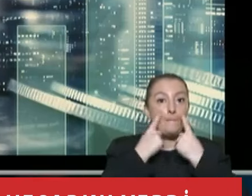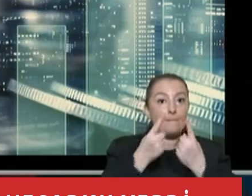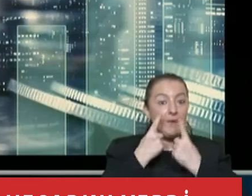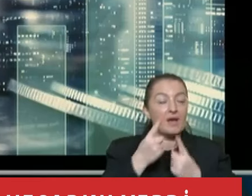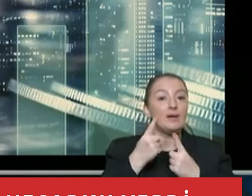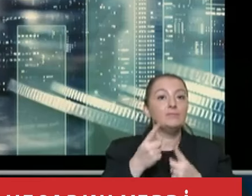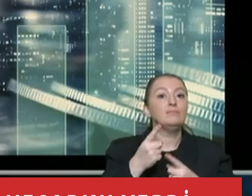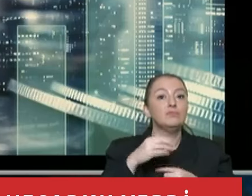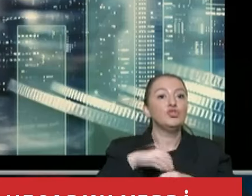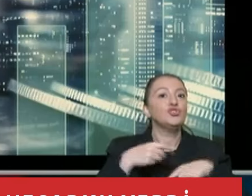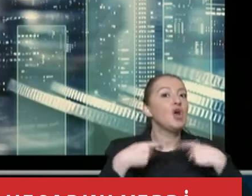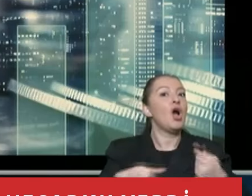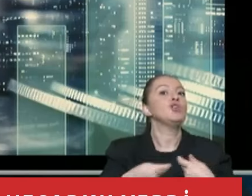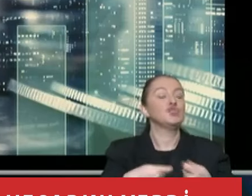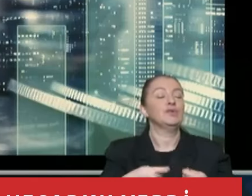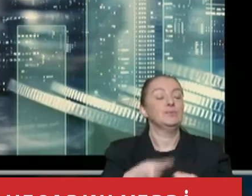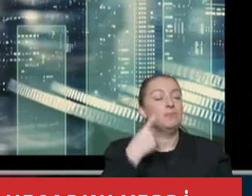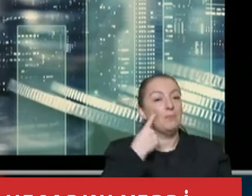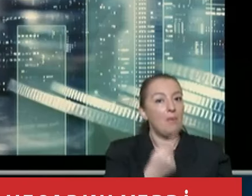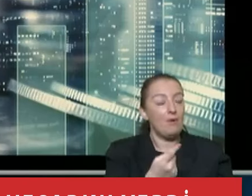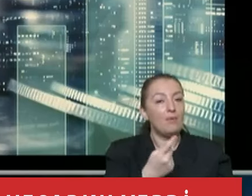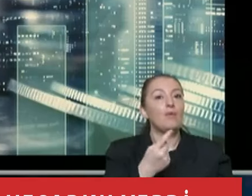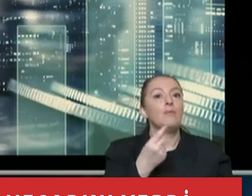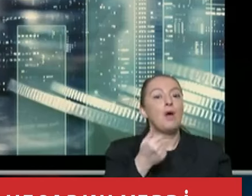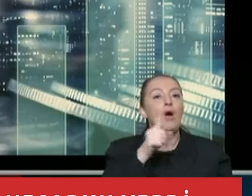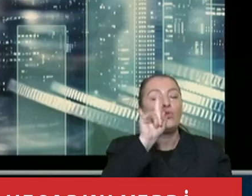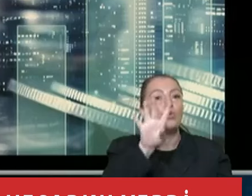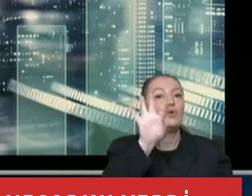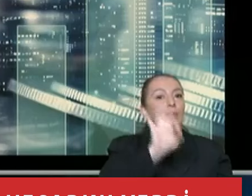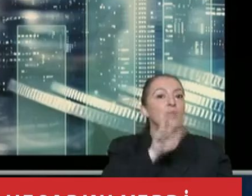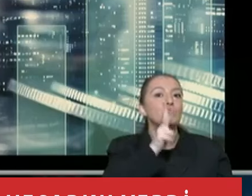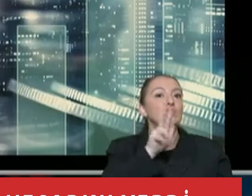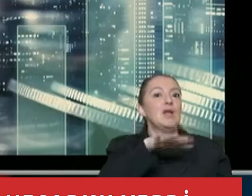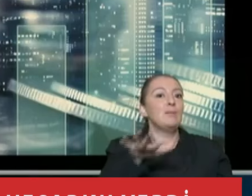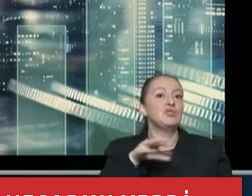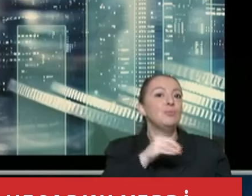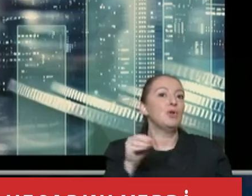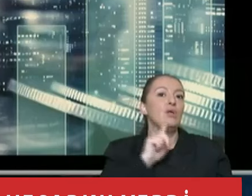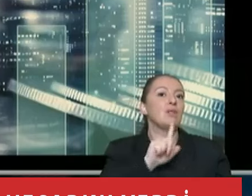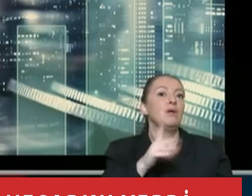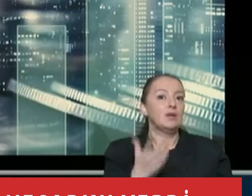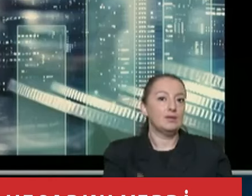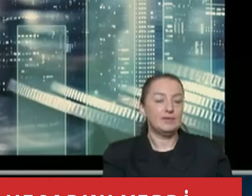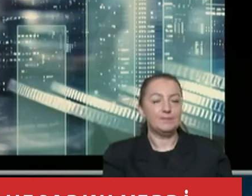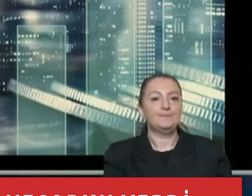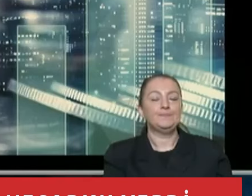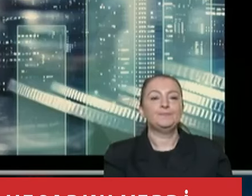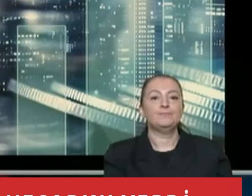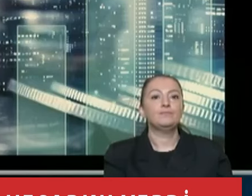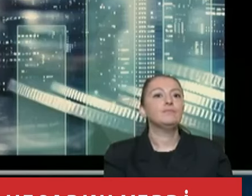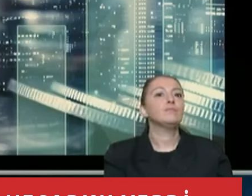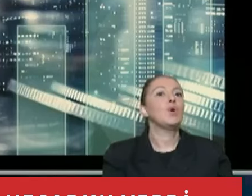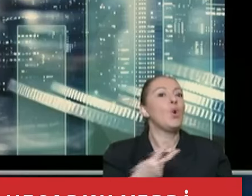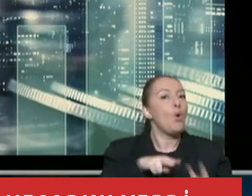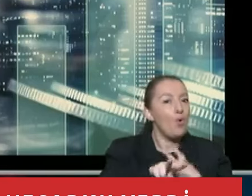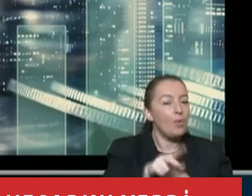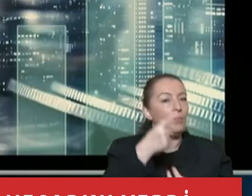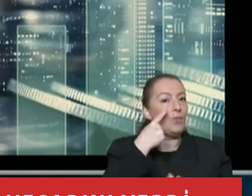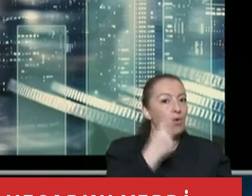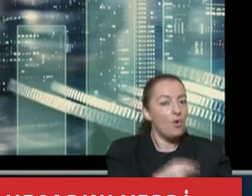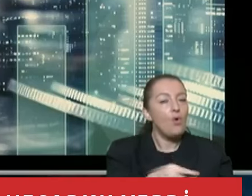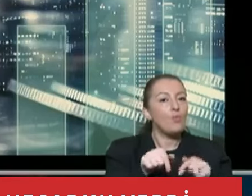gerçekleştirdiğimiz harcama 14 milyar 355 milyon liradır ulaşımı bu